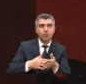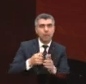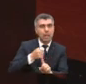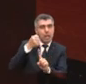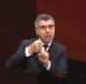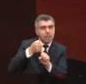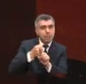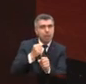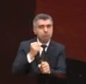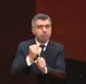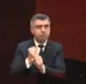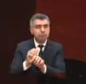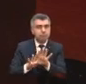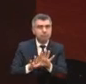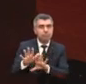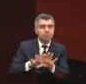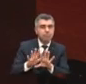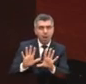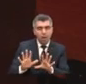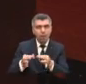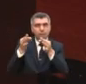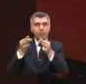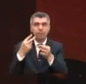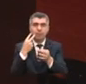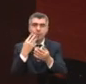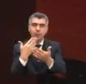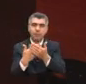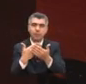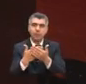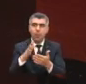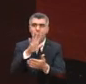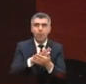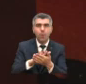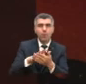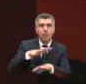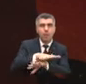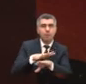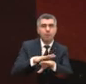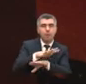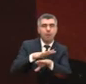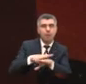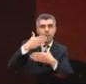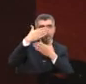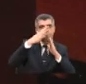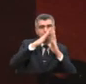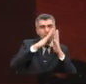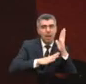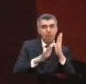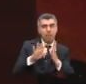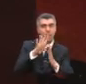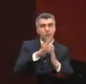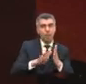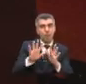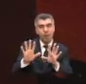للاشتغال على القيام بتشخيصات جهويه على مستوى جميع الجهات ديال المملكه، بحيث تمت من خلال هذه التشخيصات